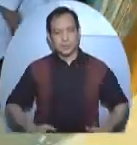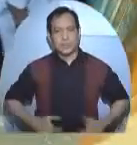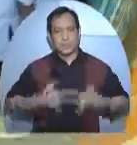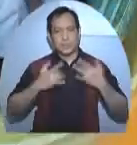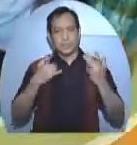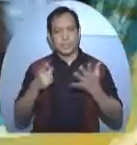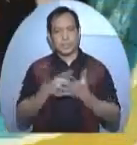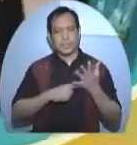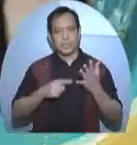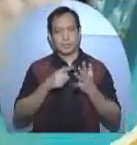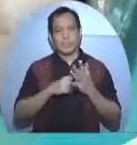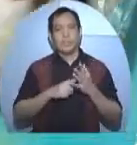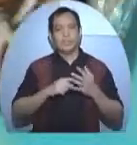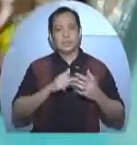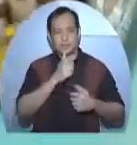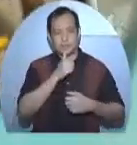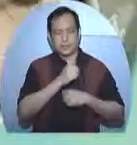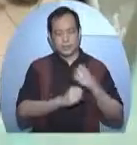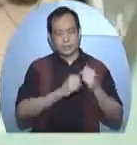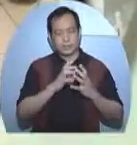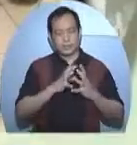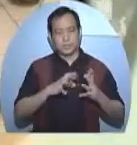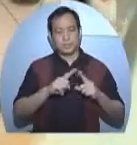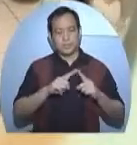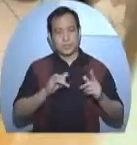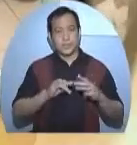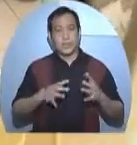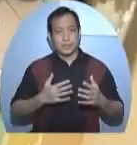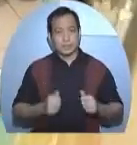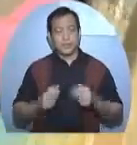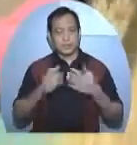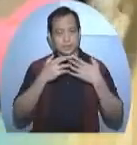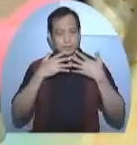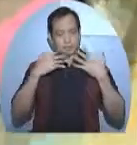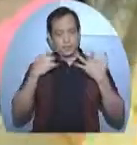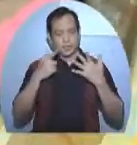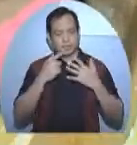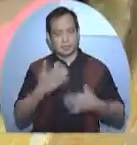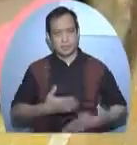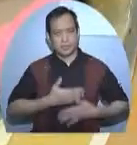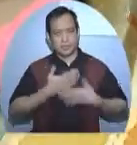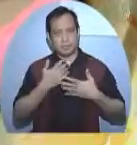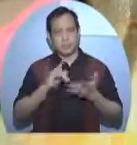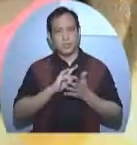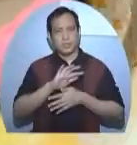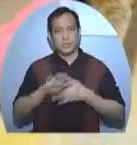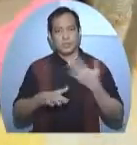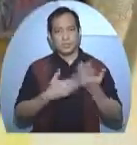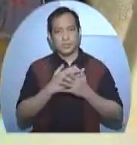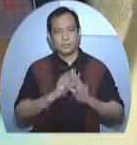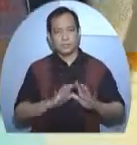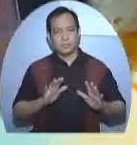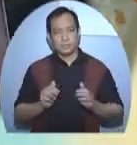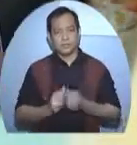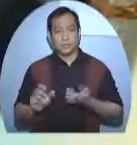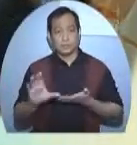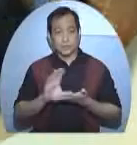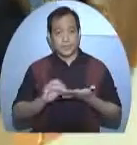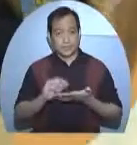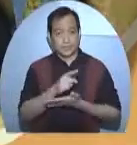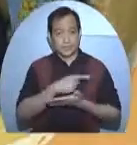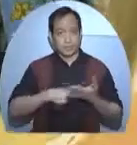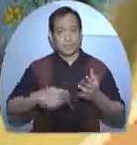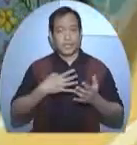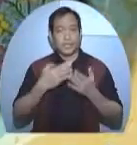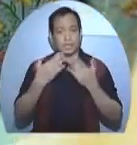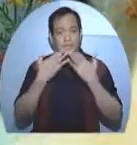na buhay na bagamat dumaranas ng hirap ay nakukuha pa rin tumawa at magsaya. Mula sa lahat ng Batang K, kami